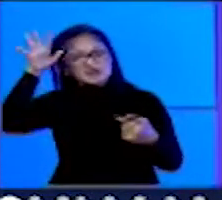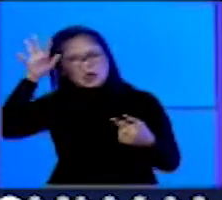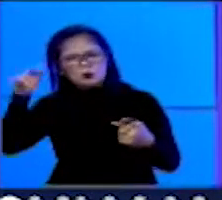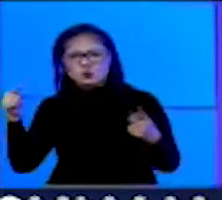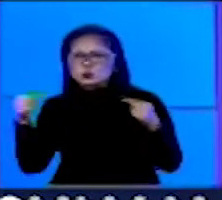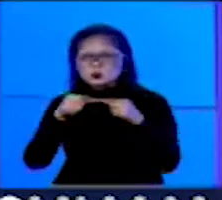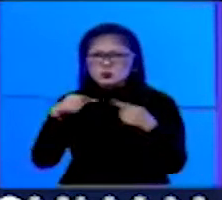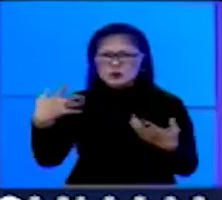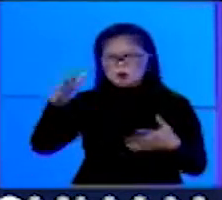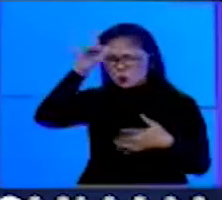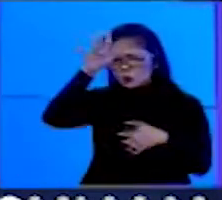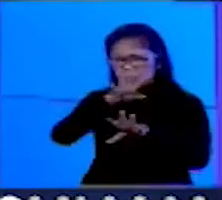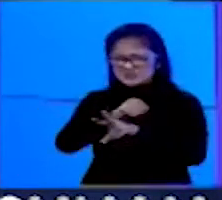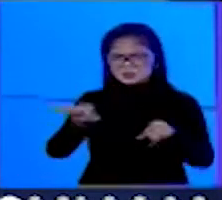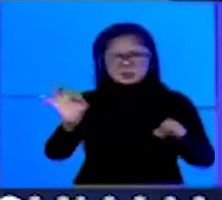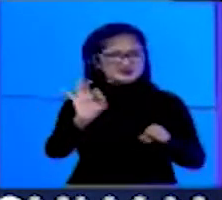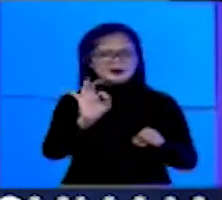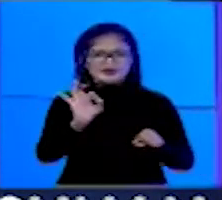kaum buruh.